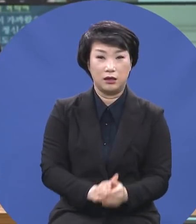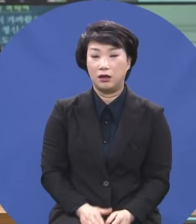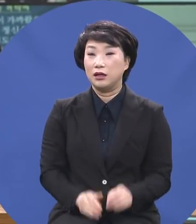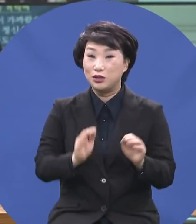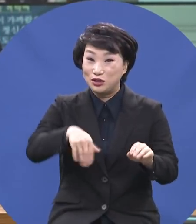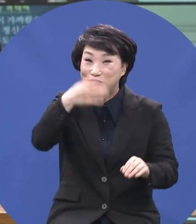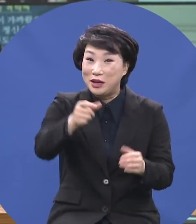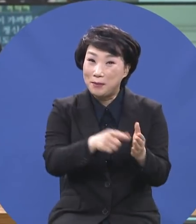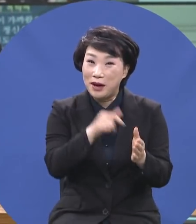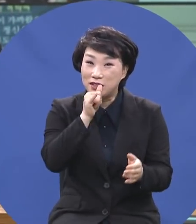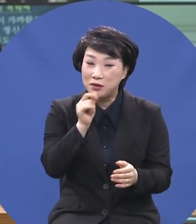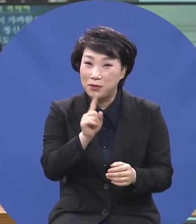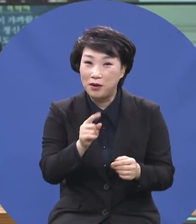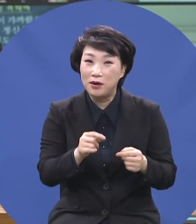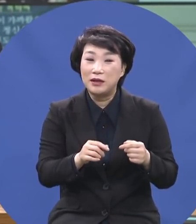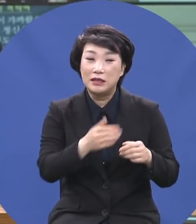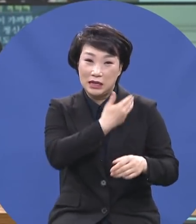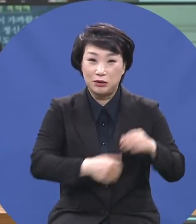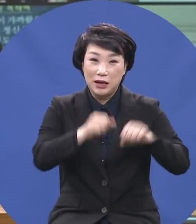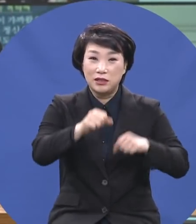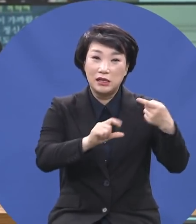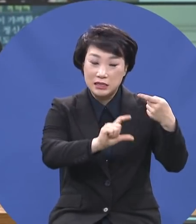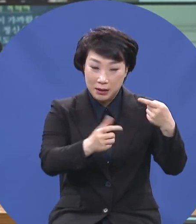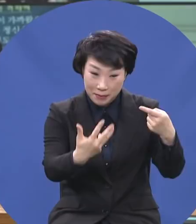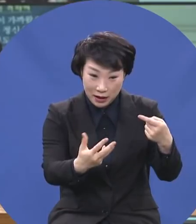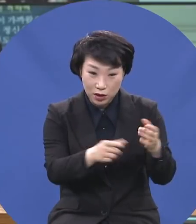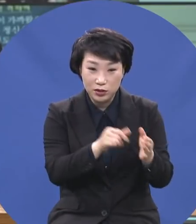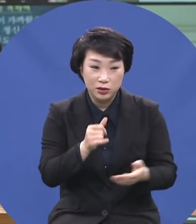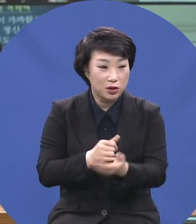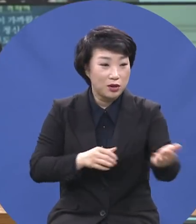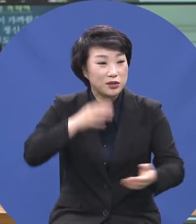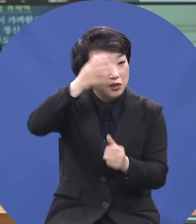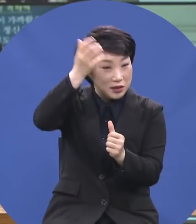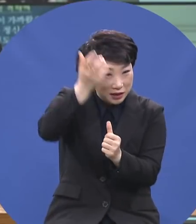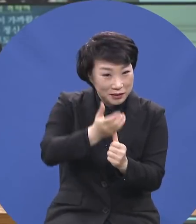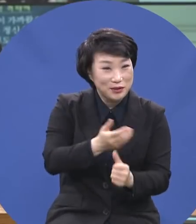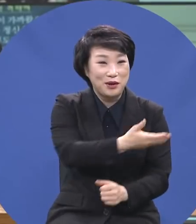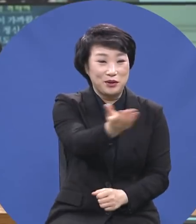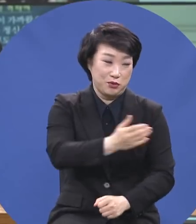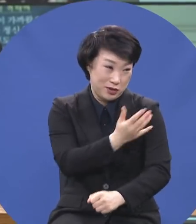그 뒤에 8절에 성령이 임하시면 권능을 받고